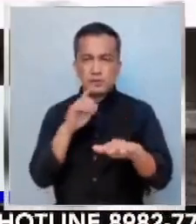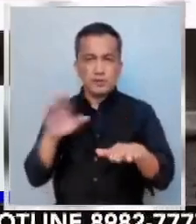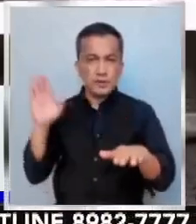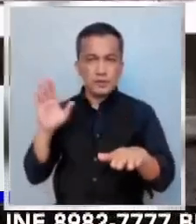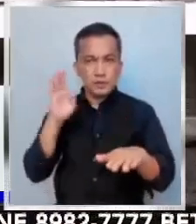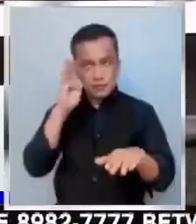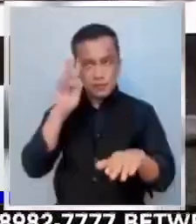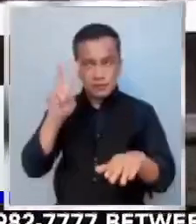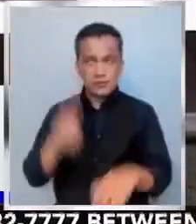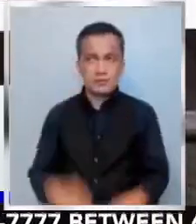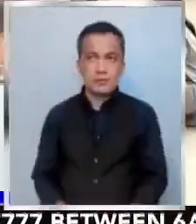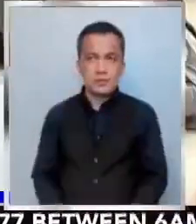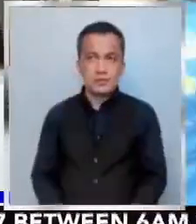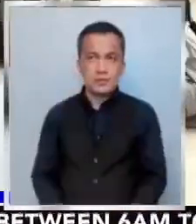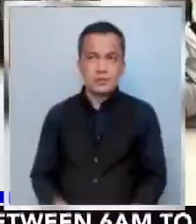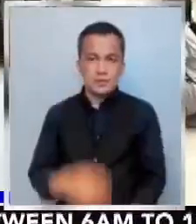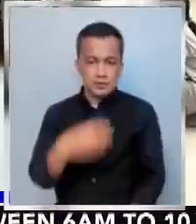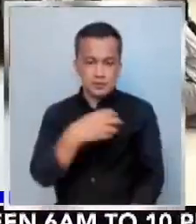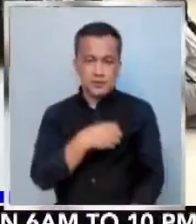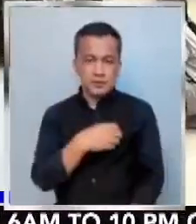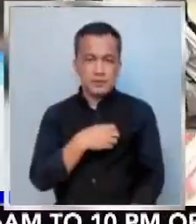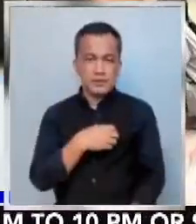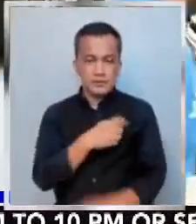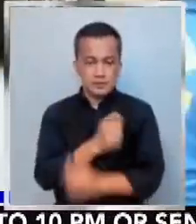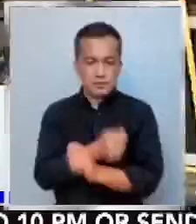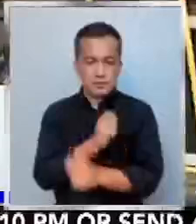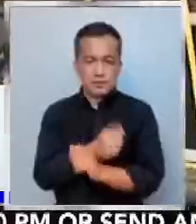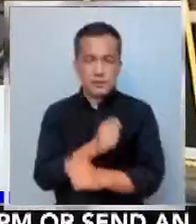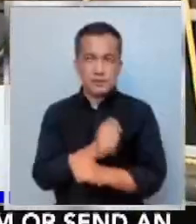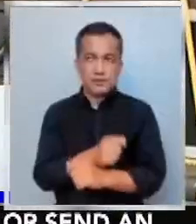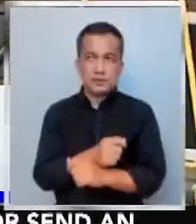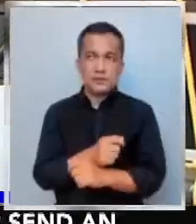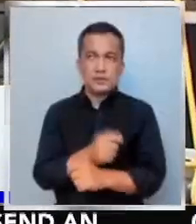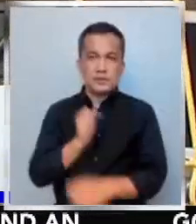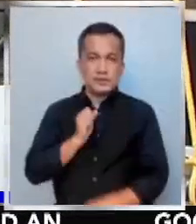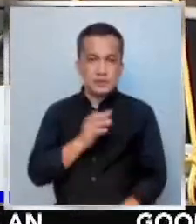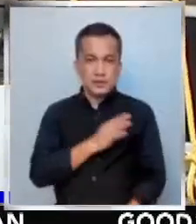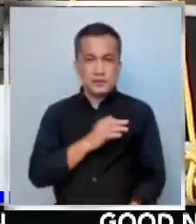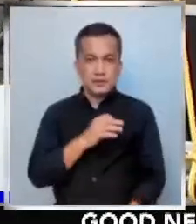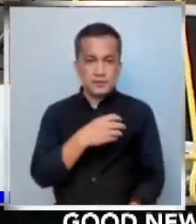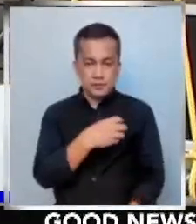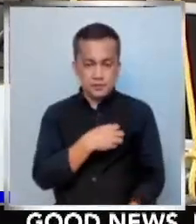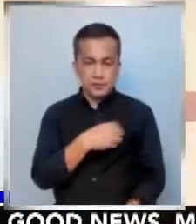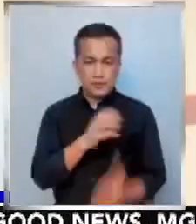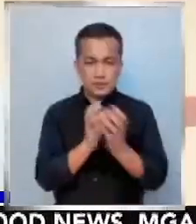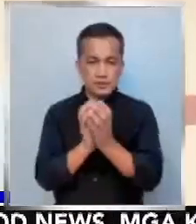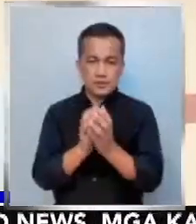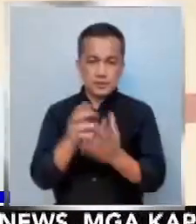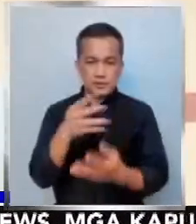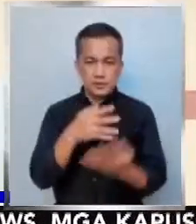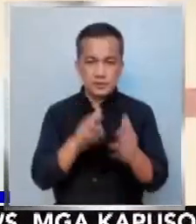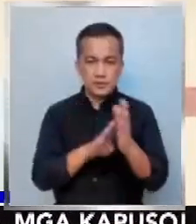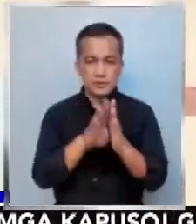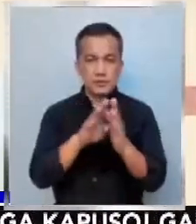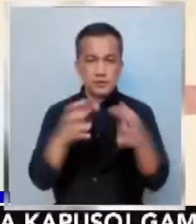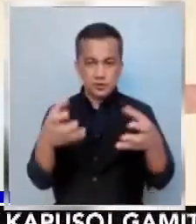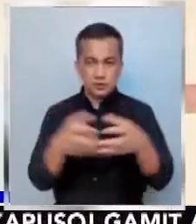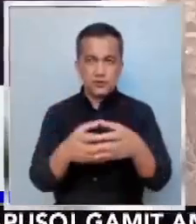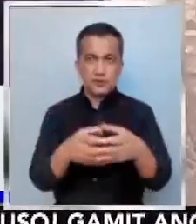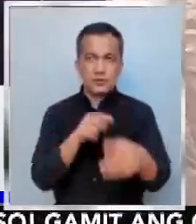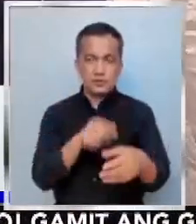inaliw ng BNP-NCRPO band at mga tauhan ng PNP, Police Community Affairs and Development Group, ang mga nasa Freedom